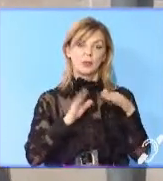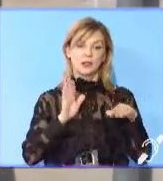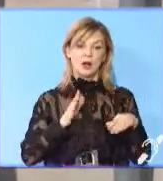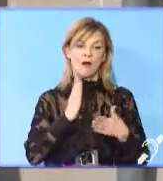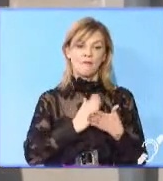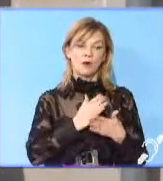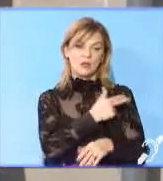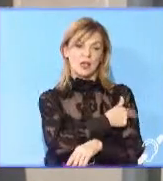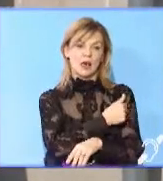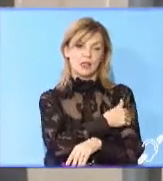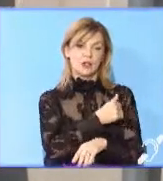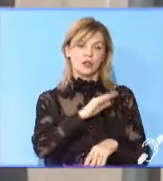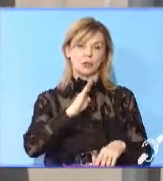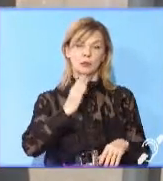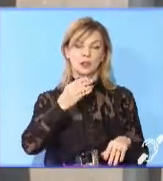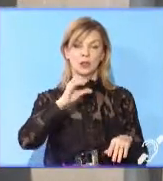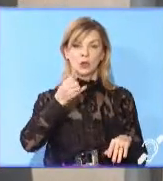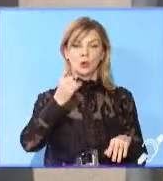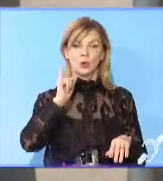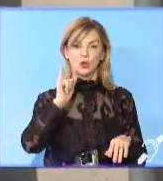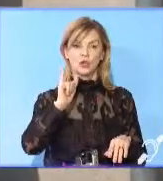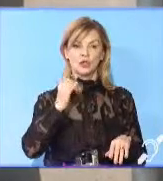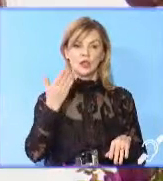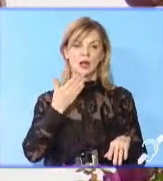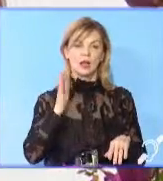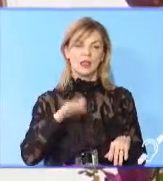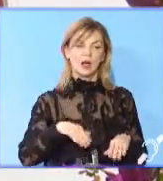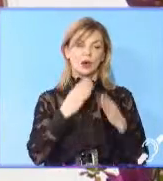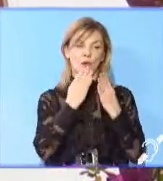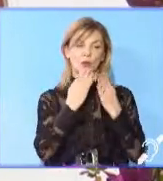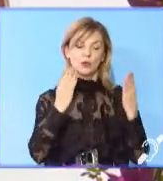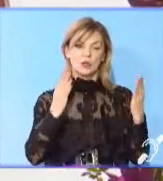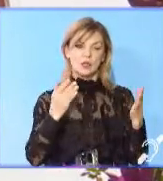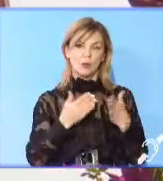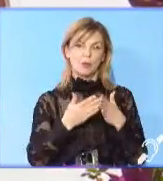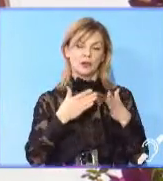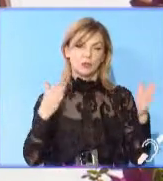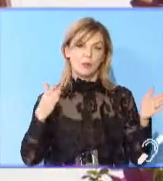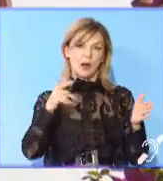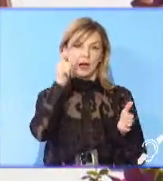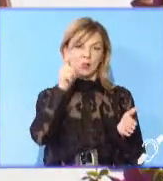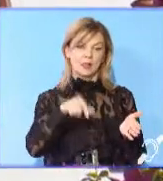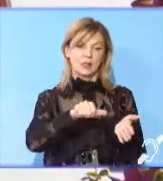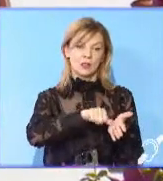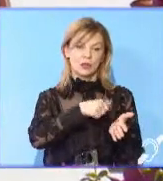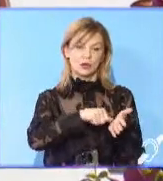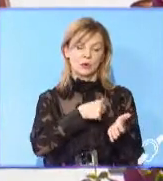Liceul Constantin Brâncuș. Instituția de învățământ deține un muzeu dedicat marelui sculptor.